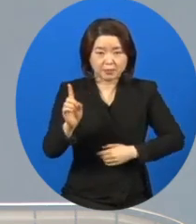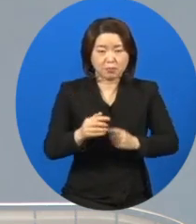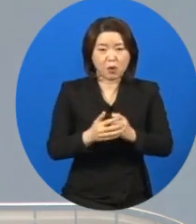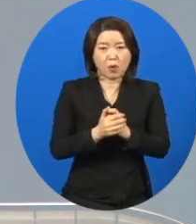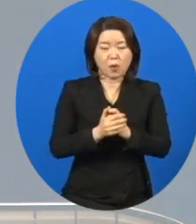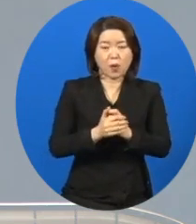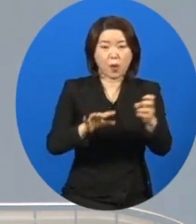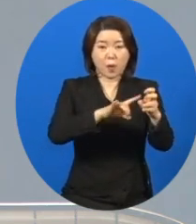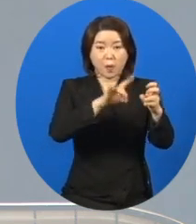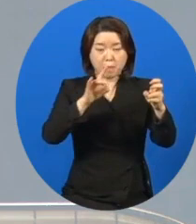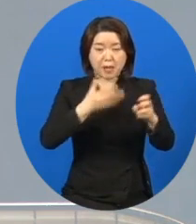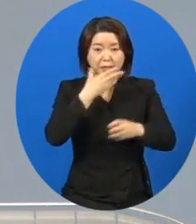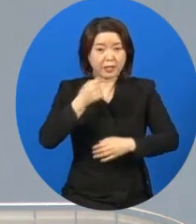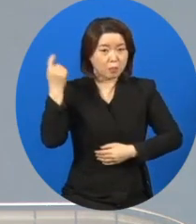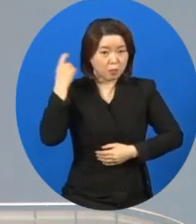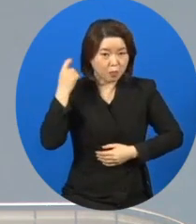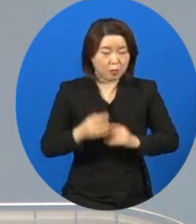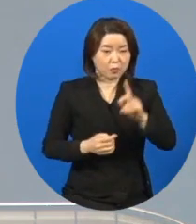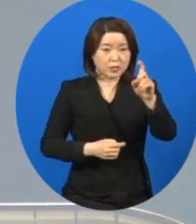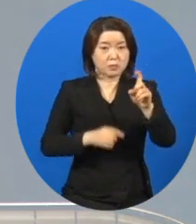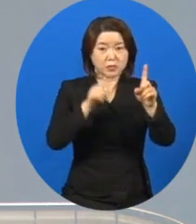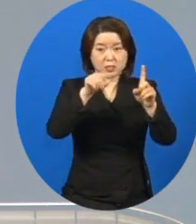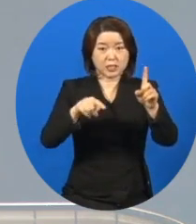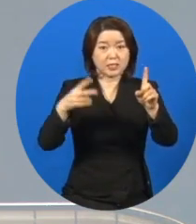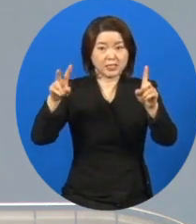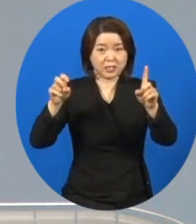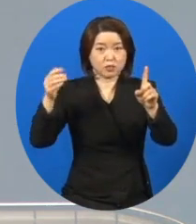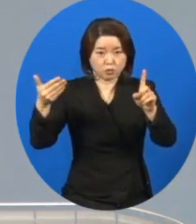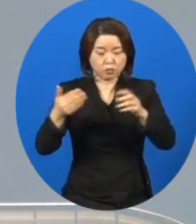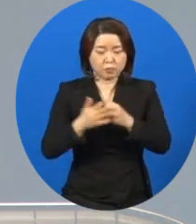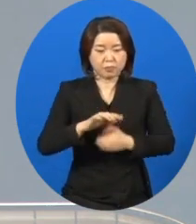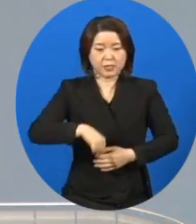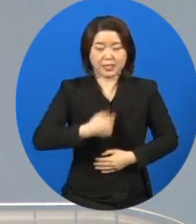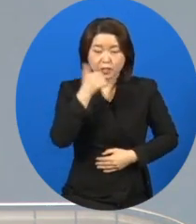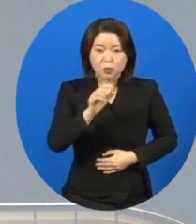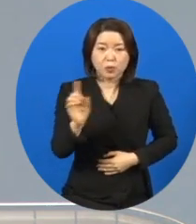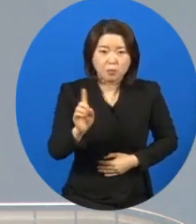마태복음 11장 29절에서 자신에 대해서 소개하기를